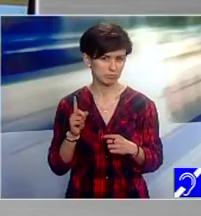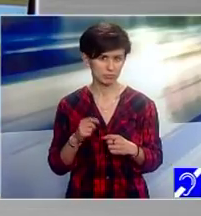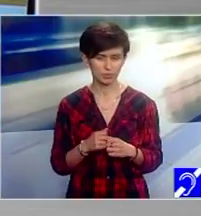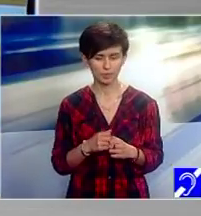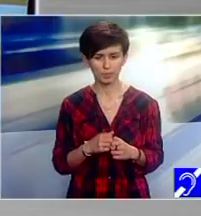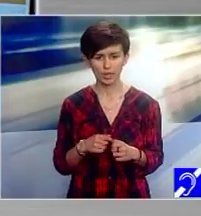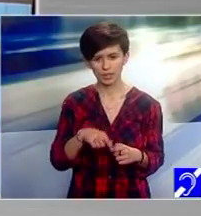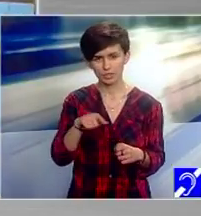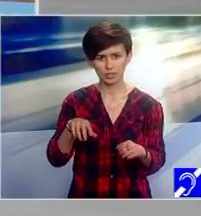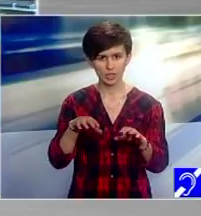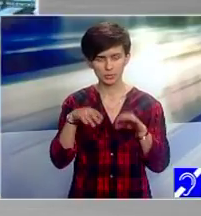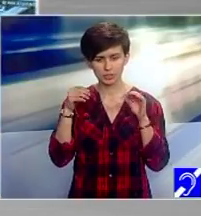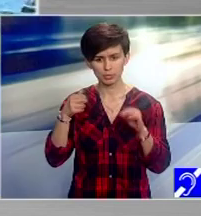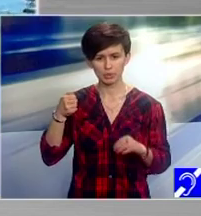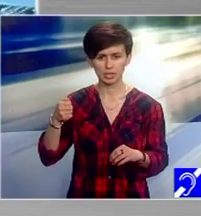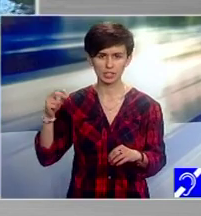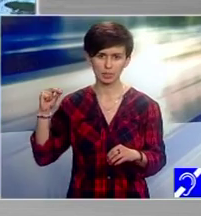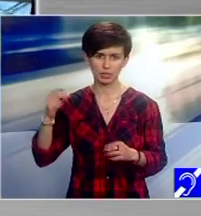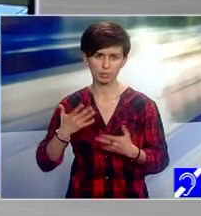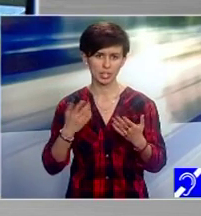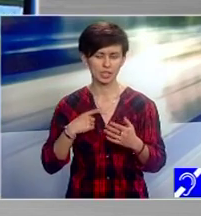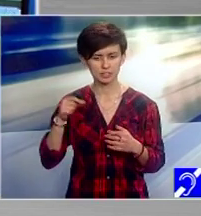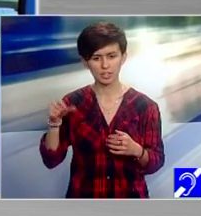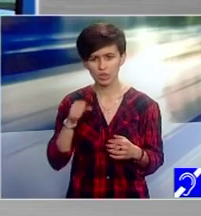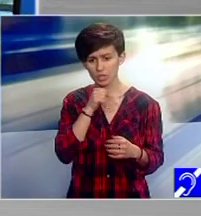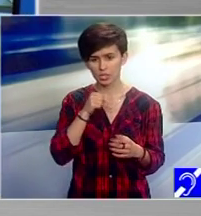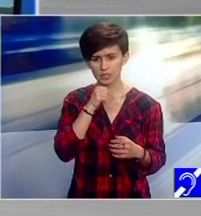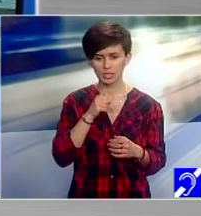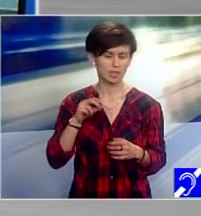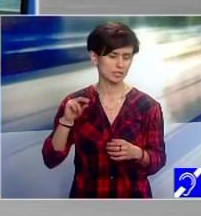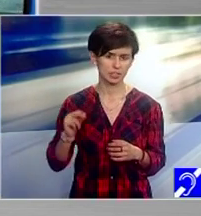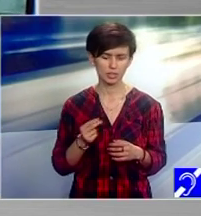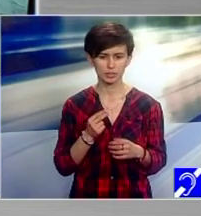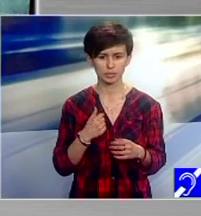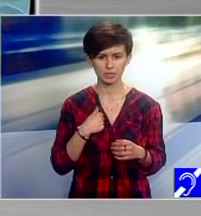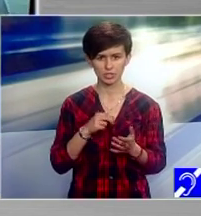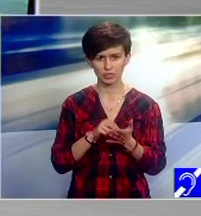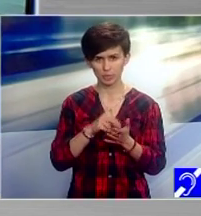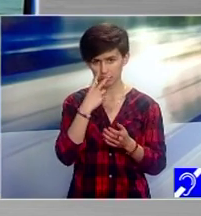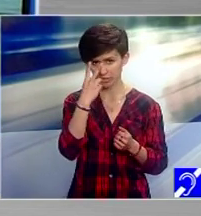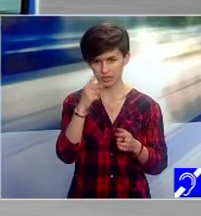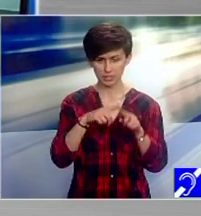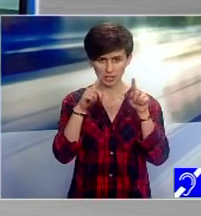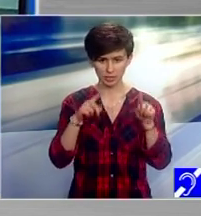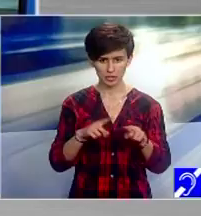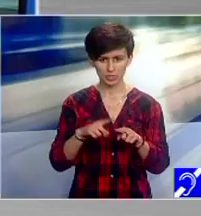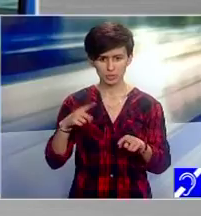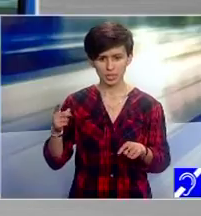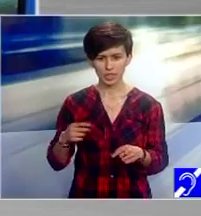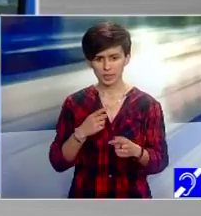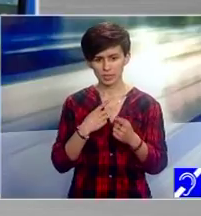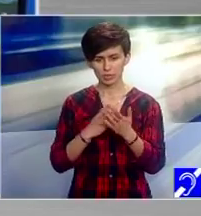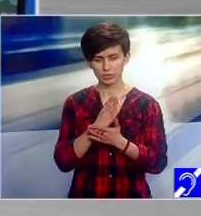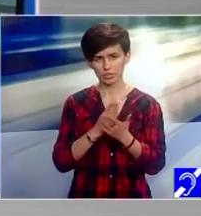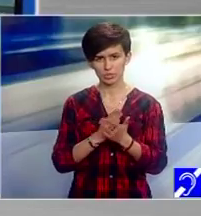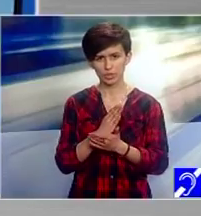am descoperit-o și noi pe Andrada Precup, care este o cântăreață extraordinară. Vă propun acum să urmăriți imagini, după care revenim în platou. Fără